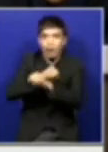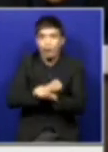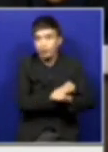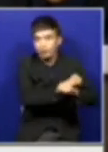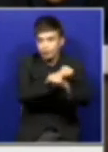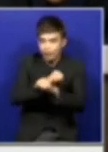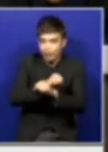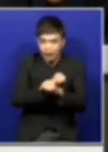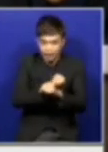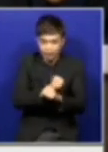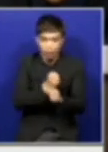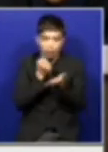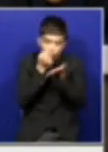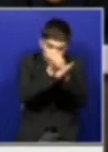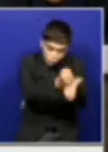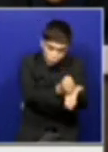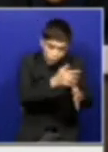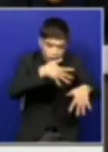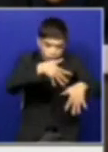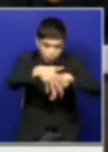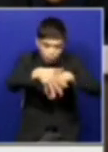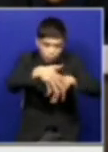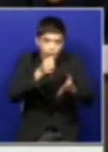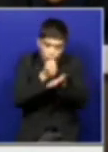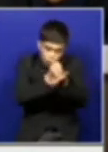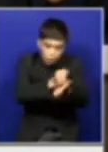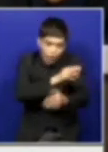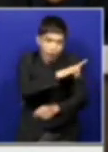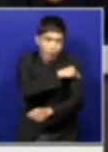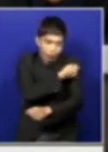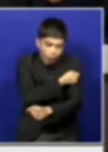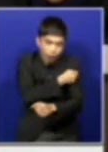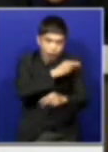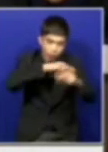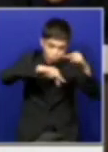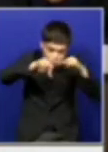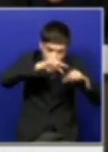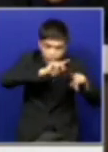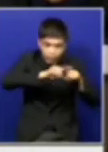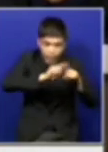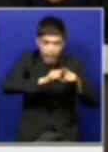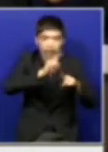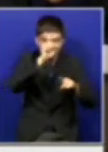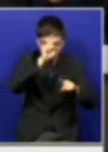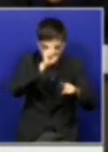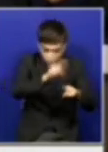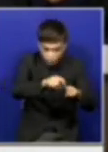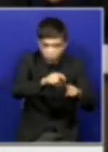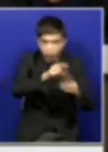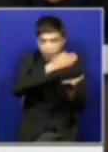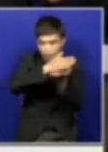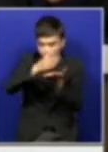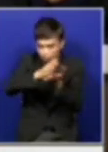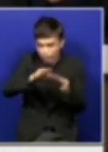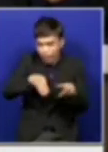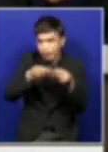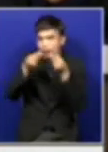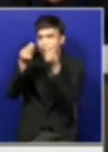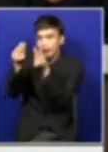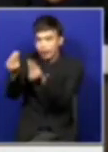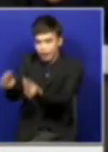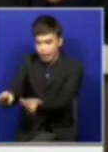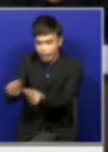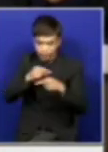รทางการแพทย์หรือการป้องกันและการรักษาแล้วก็ควรที่จะมาเยียวยาหรือให้ก